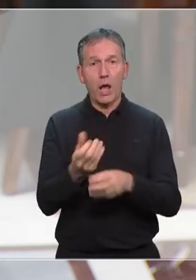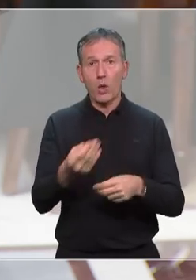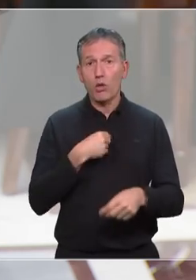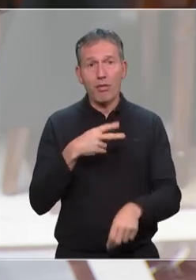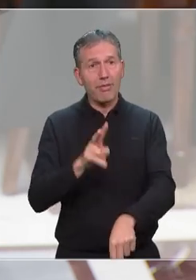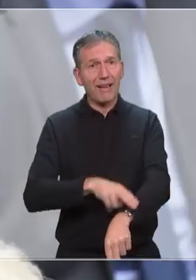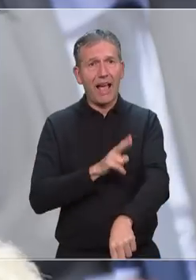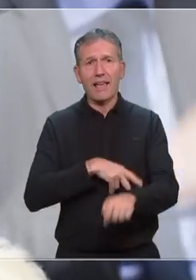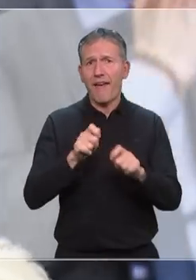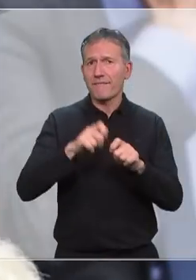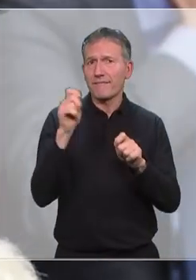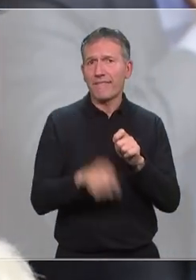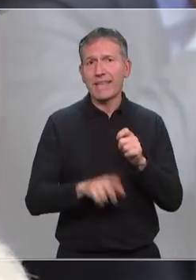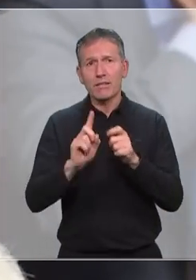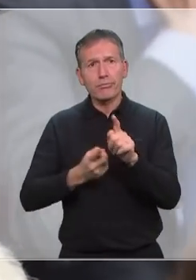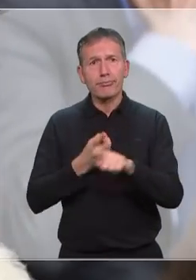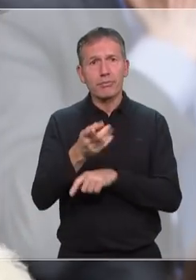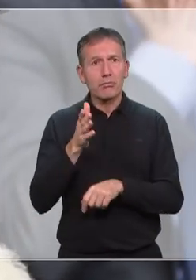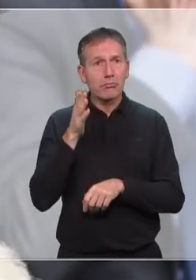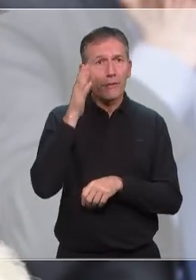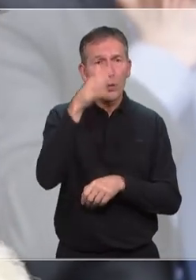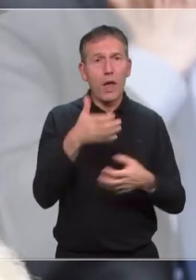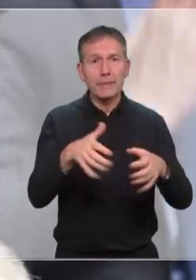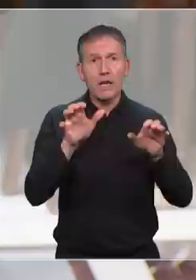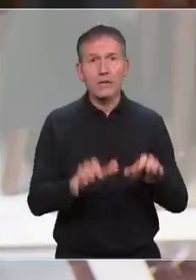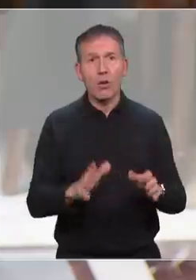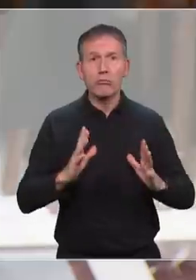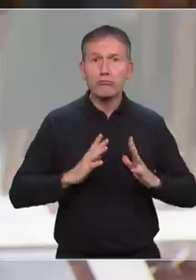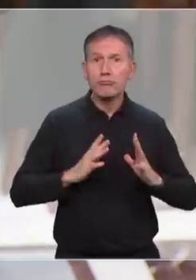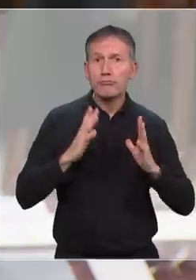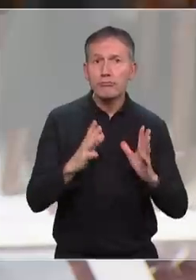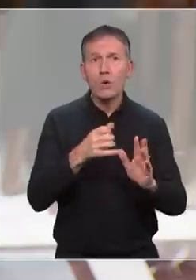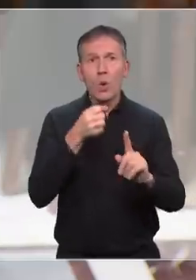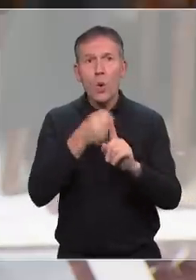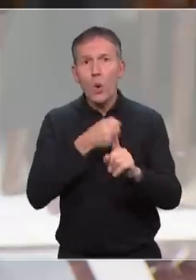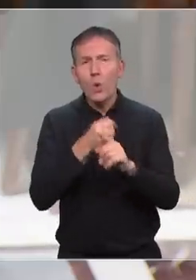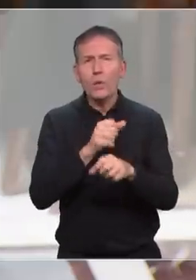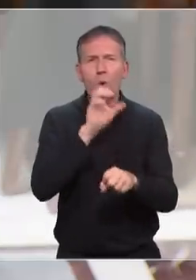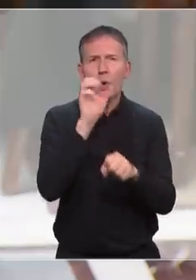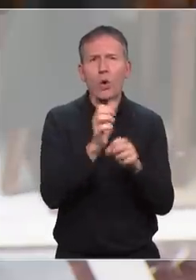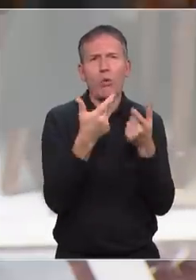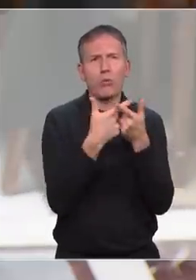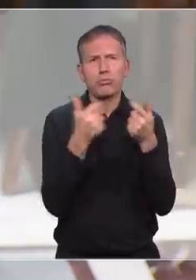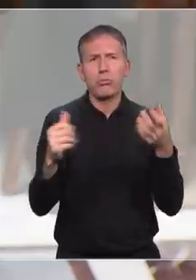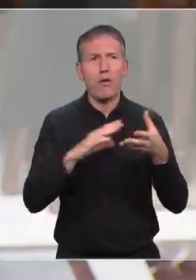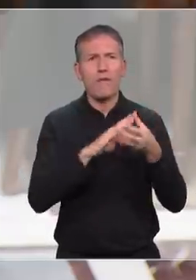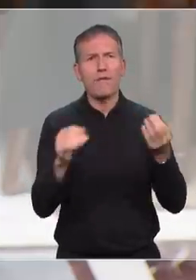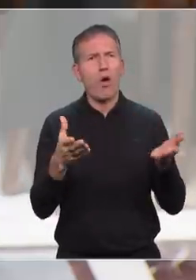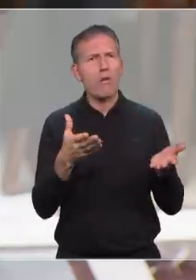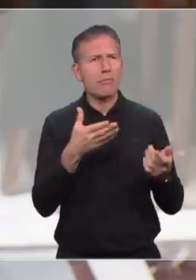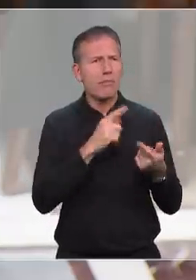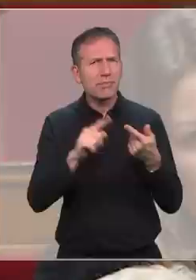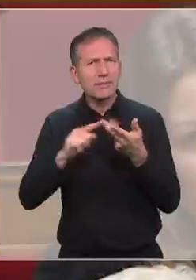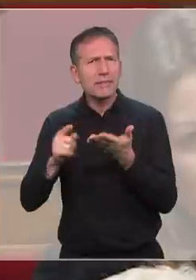carrière entière dans l'administration. Quand on est engagé dans la lutte contre toutes les formes de déterminisme, vous l'avez dit, madame la